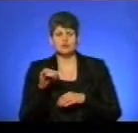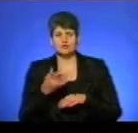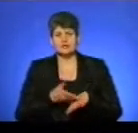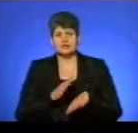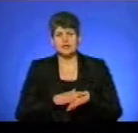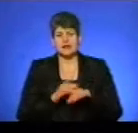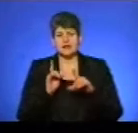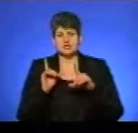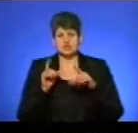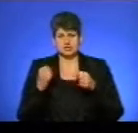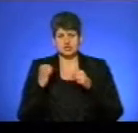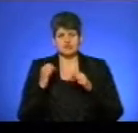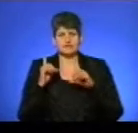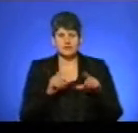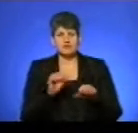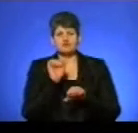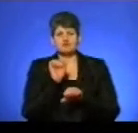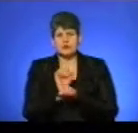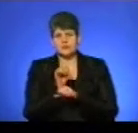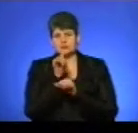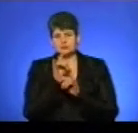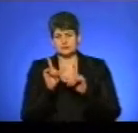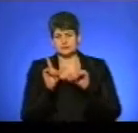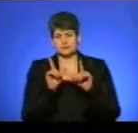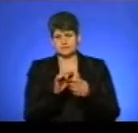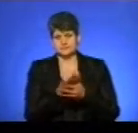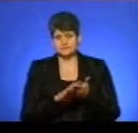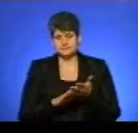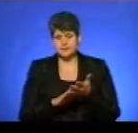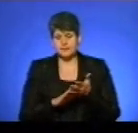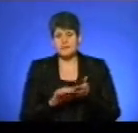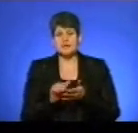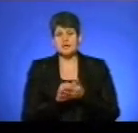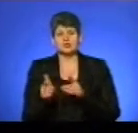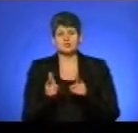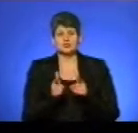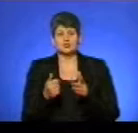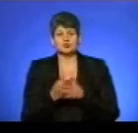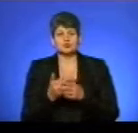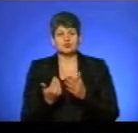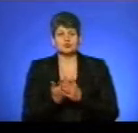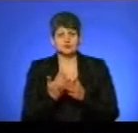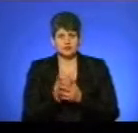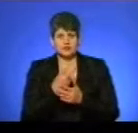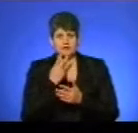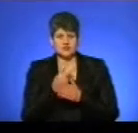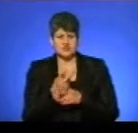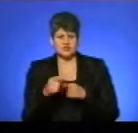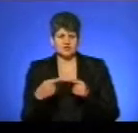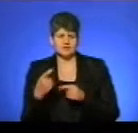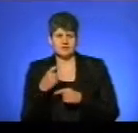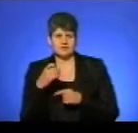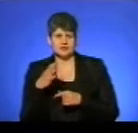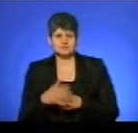неможливість продовжувати рух зупинялися, повідомив водій Олег Плескач. Наразі матеріал готується до випуску, тож дивіться його за кілька